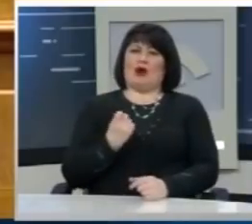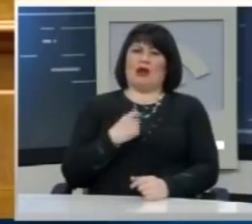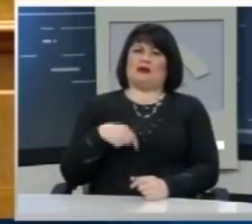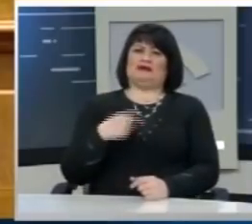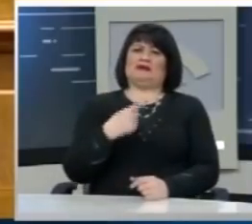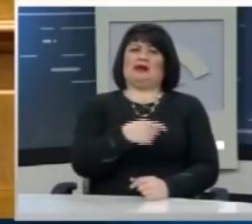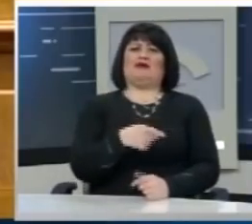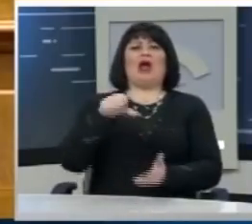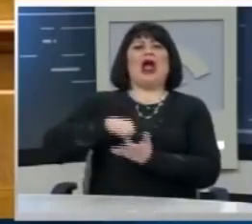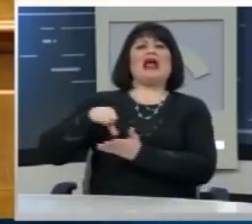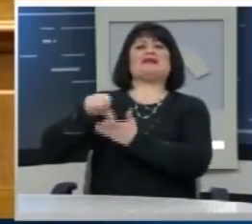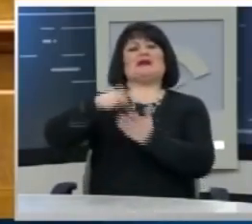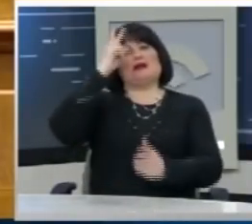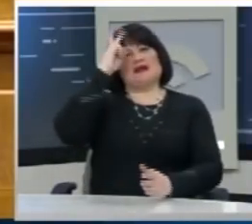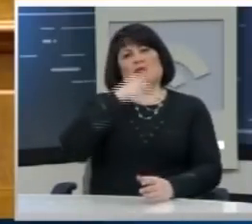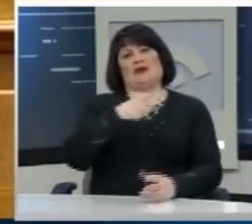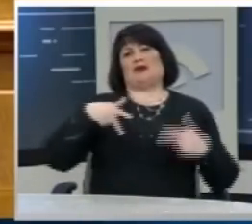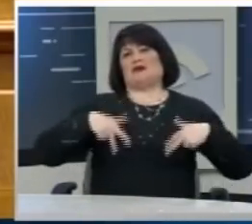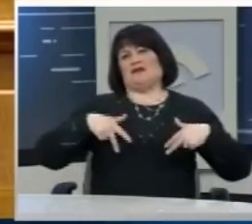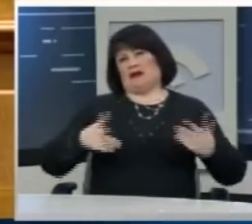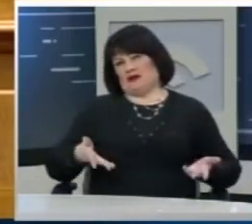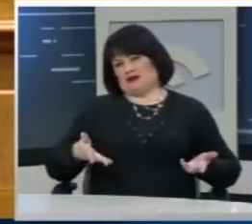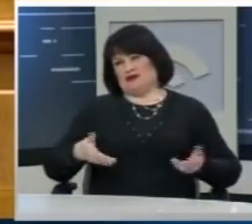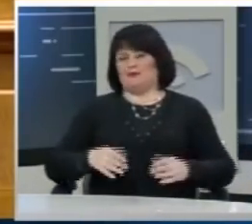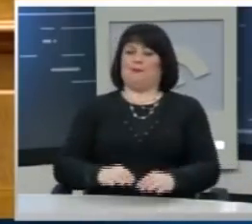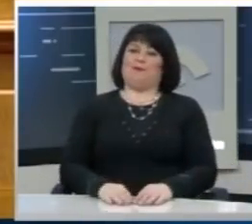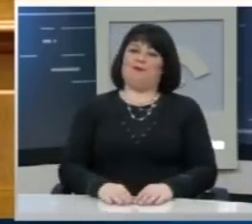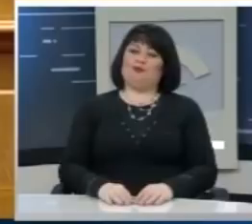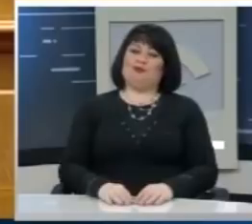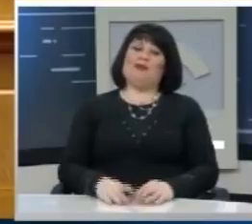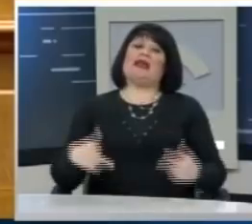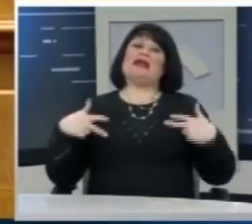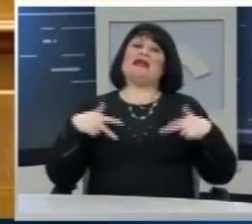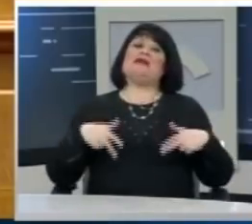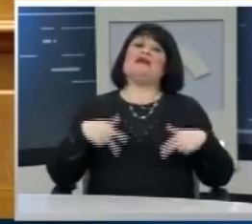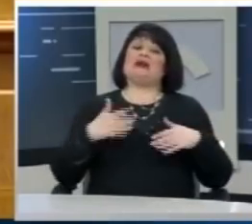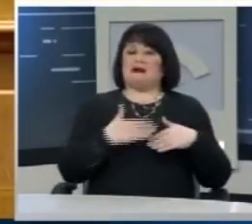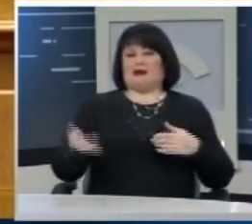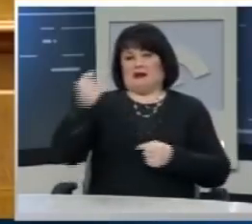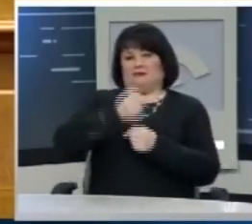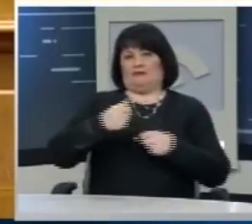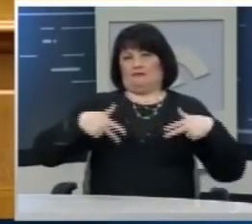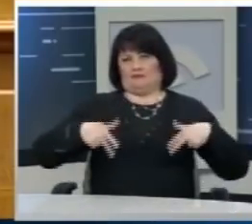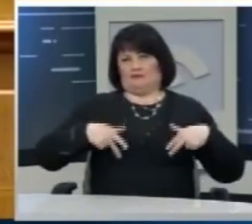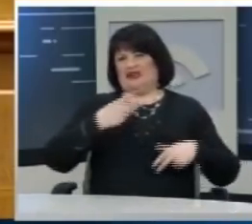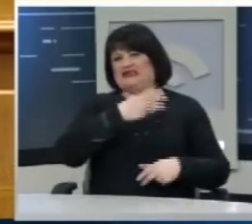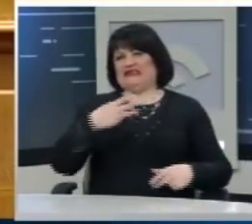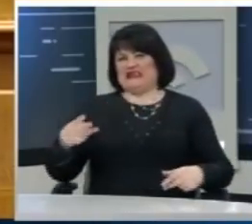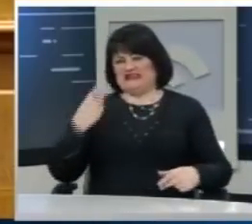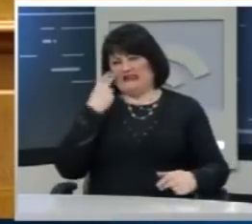στάση των αστικών γερμανικών κυβερνήσεων. Η κυβερνητική θητεία, για παράδειγμα, του ΣΥΡΙΖΑ είναι